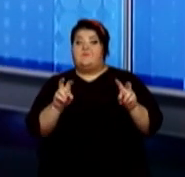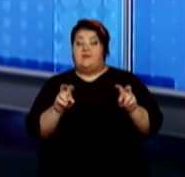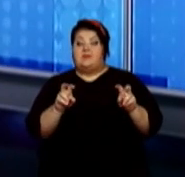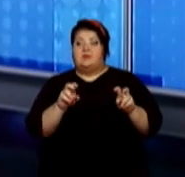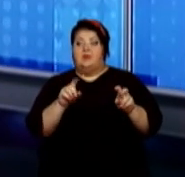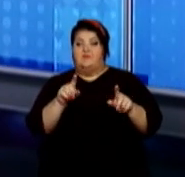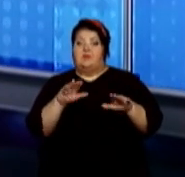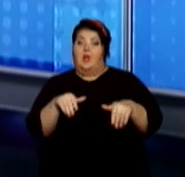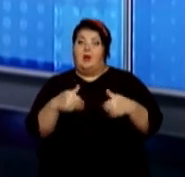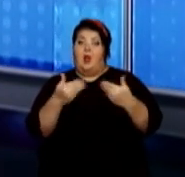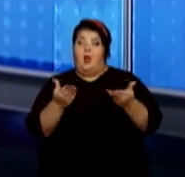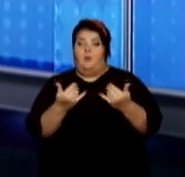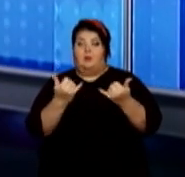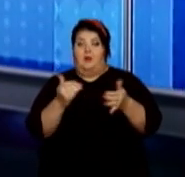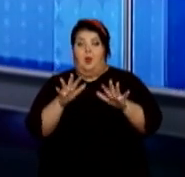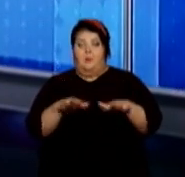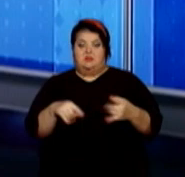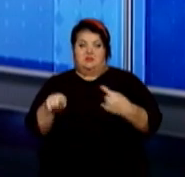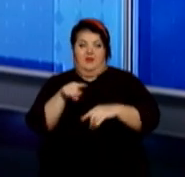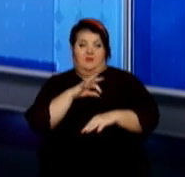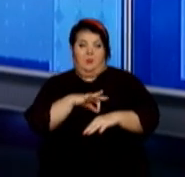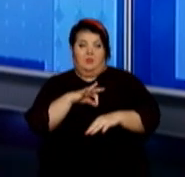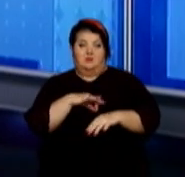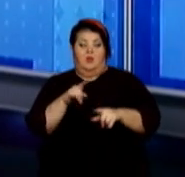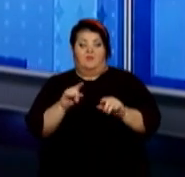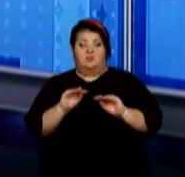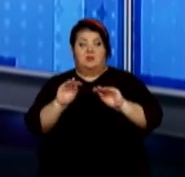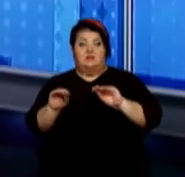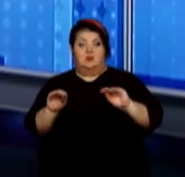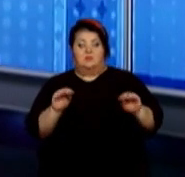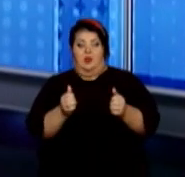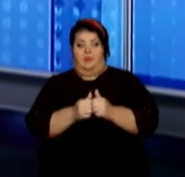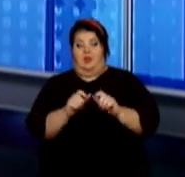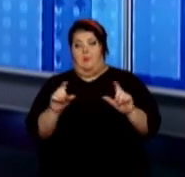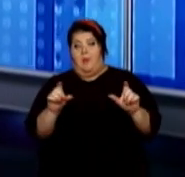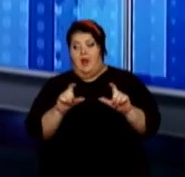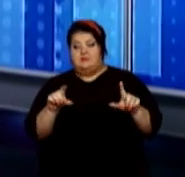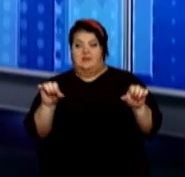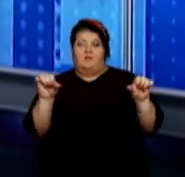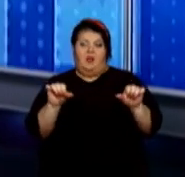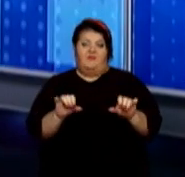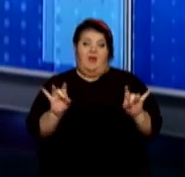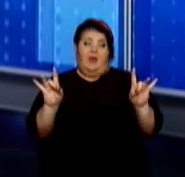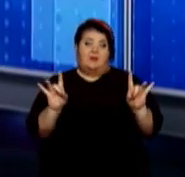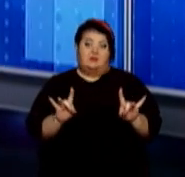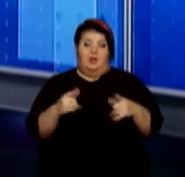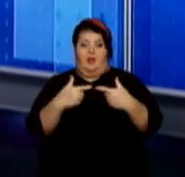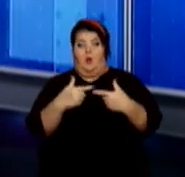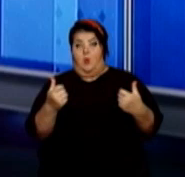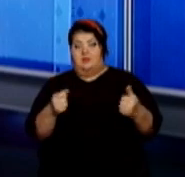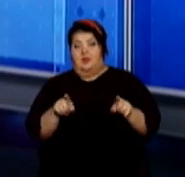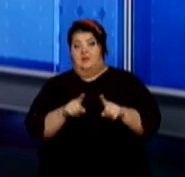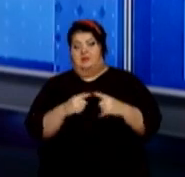є рекомендованим для місцевого бізнесу, для того, щоб вони встановлювали біля магазинів, кафе, ресторанів, готелів і таких інших